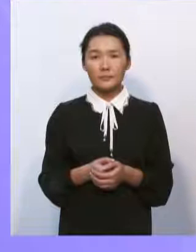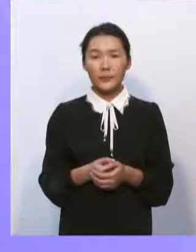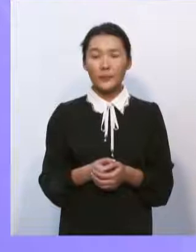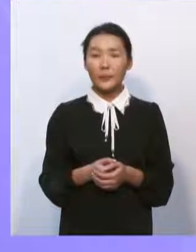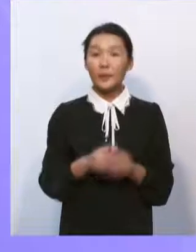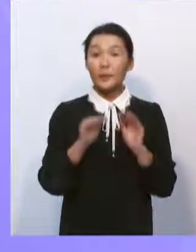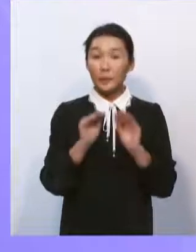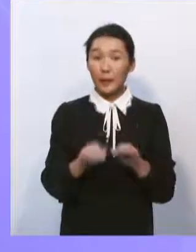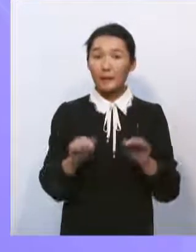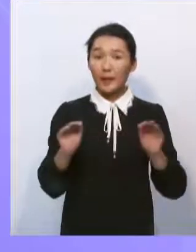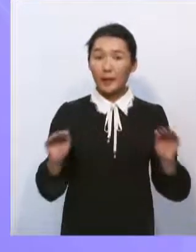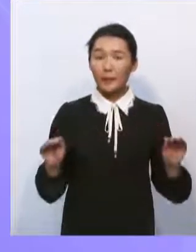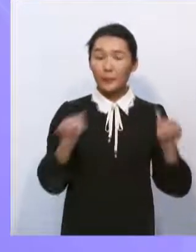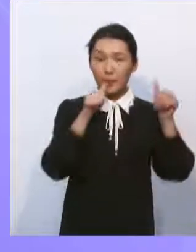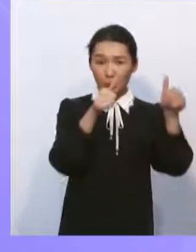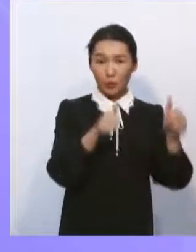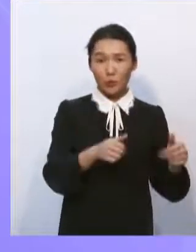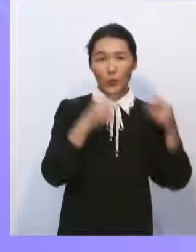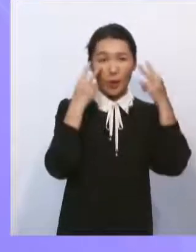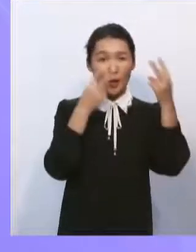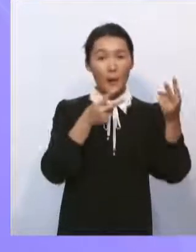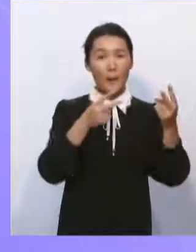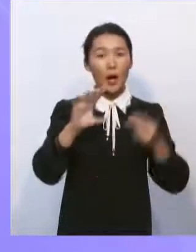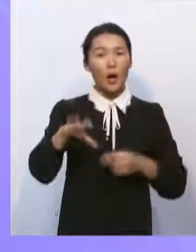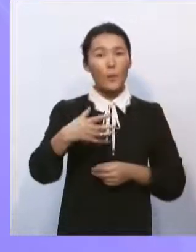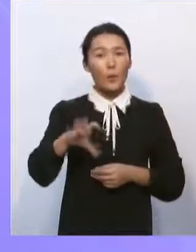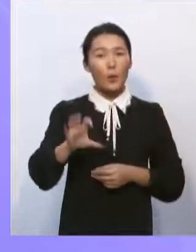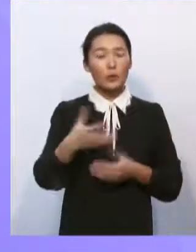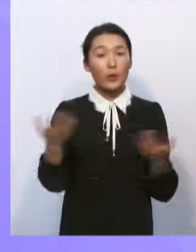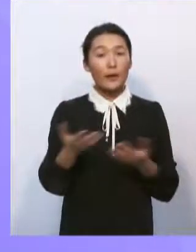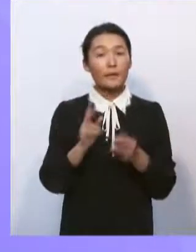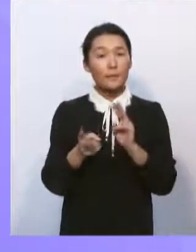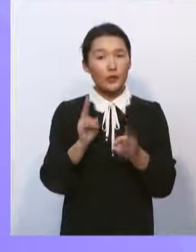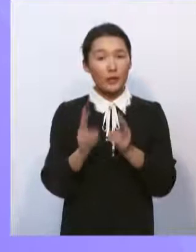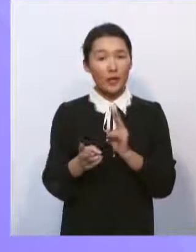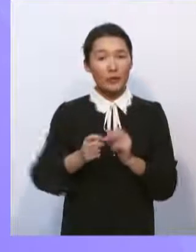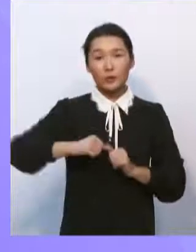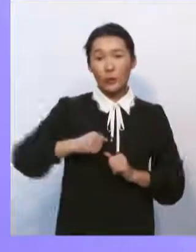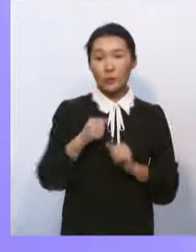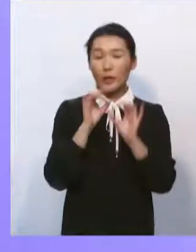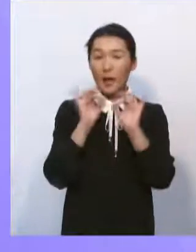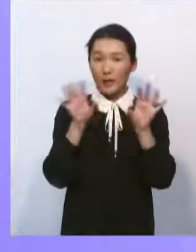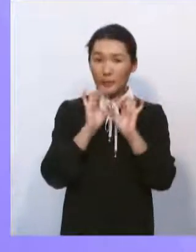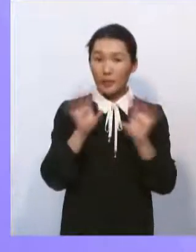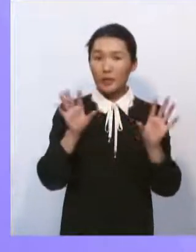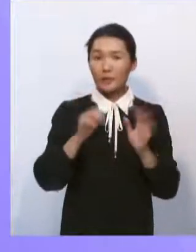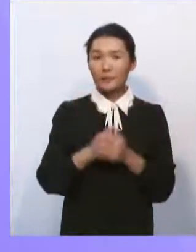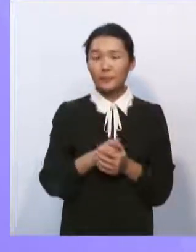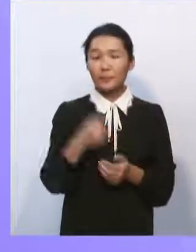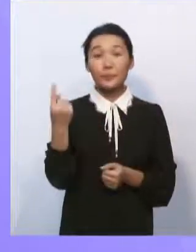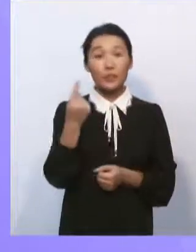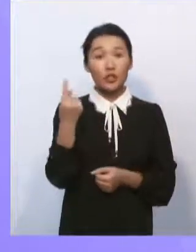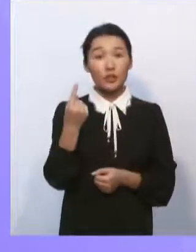Эми балдар, сүрөткө карап, боорсок кантип жасаларын досуңа айтып бер.